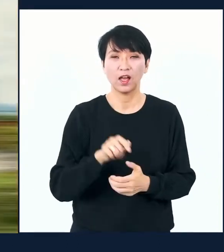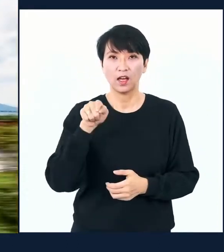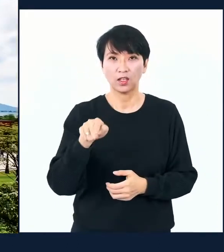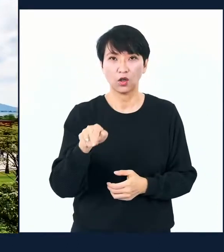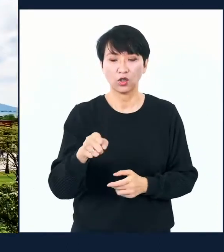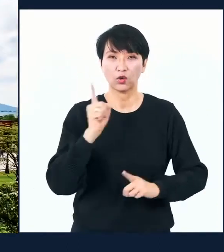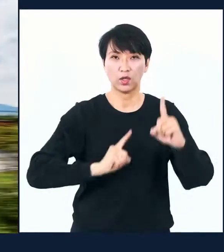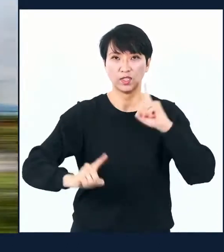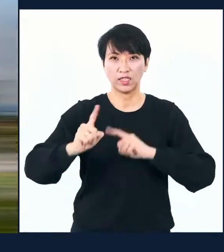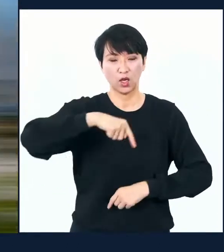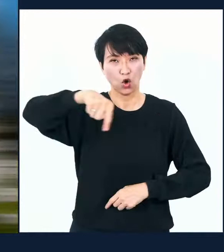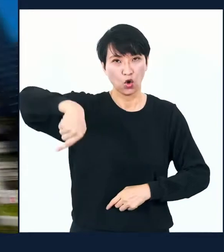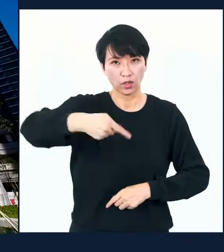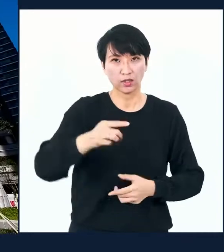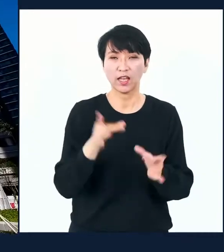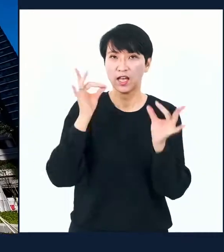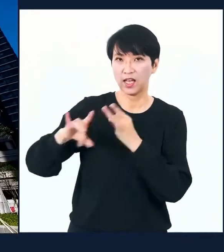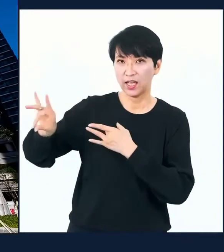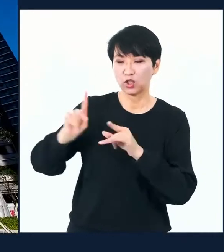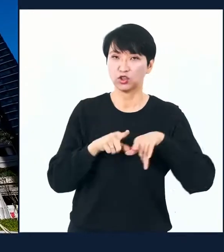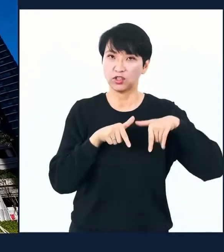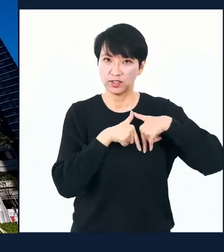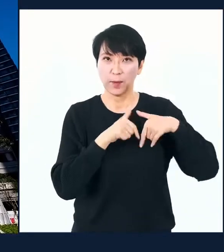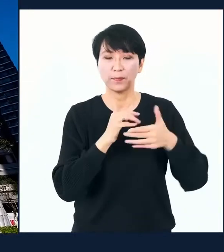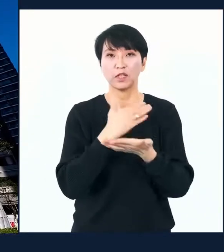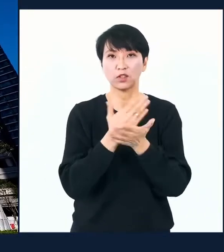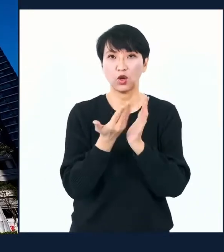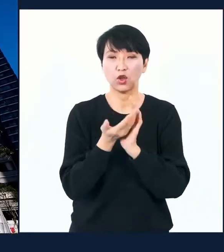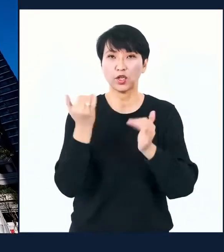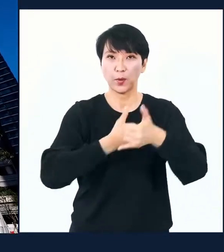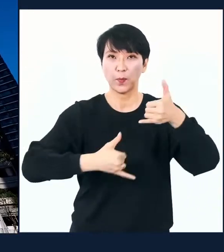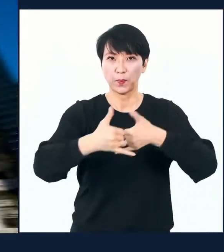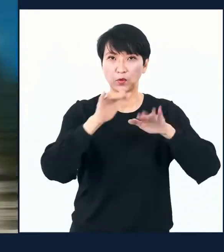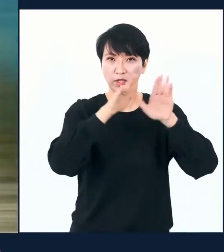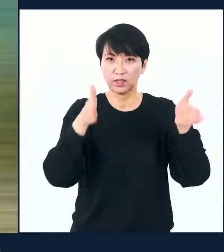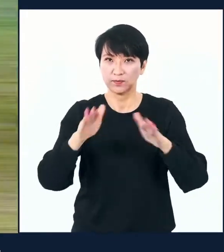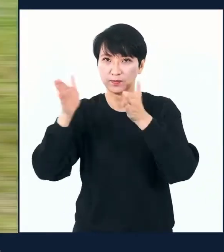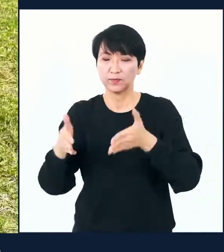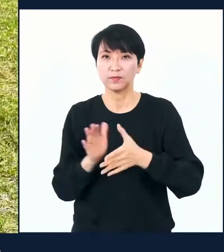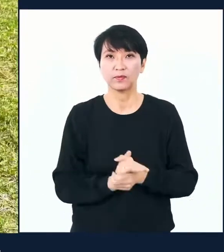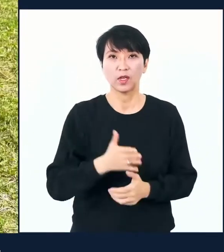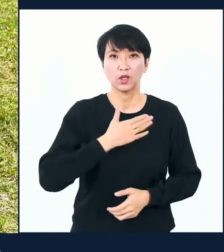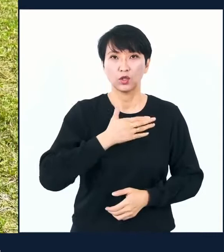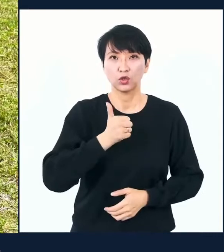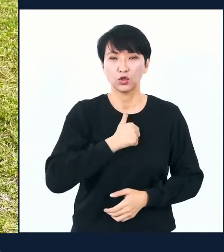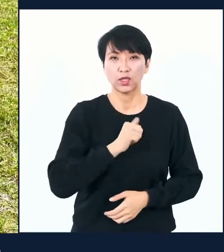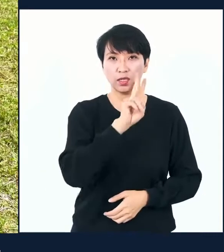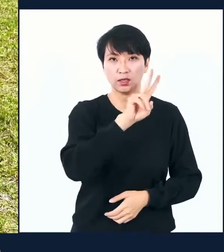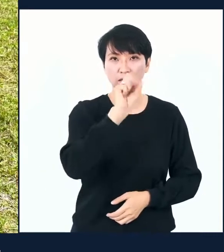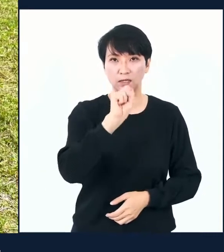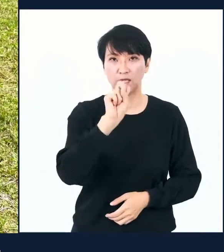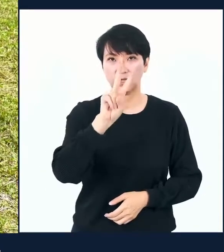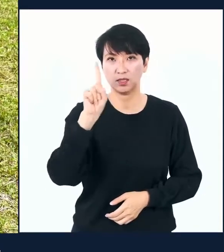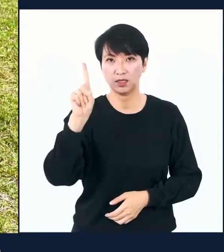裡有自由空間、戲曲中心等不同的表演場地，也都有預計於